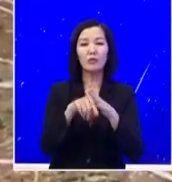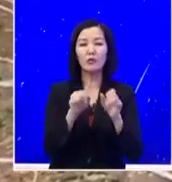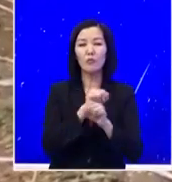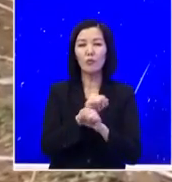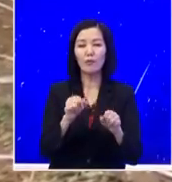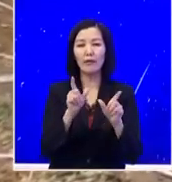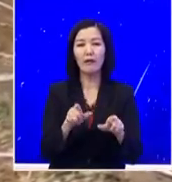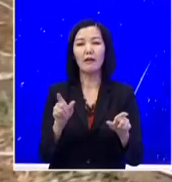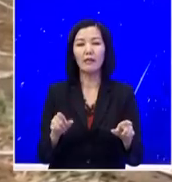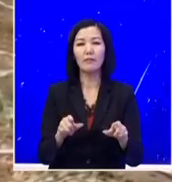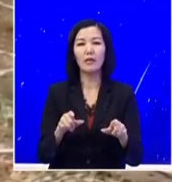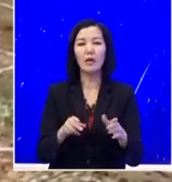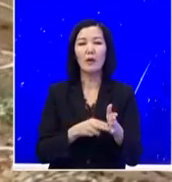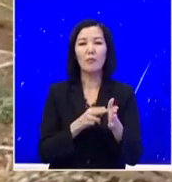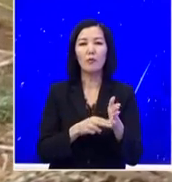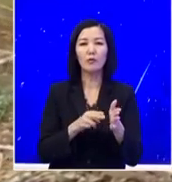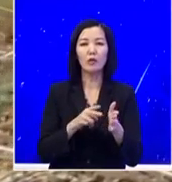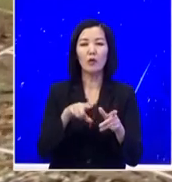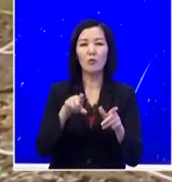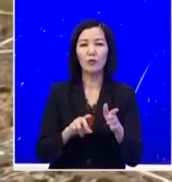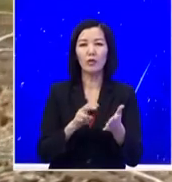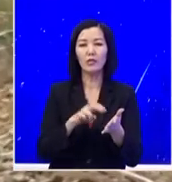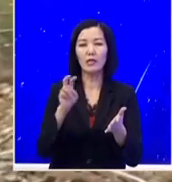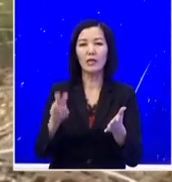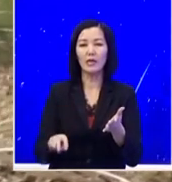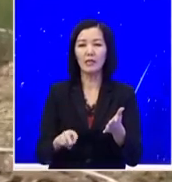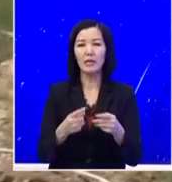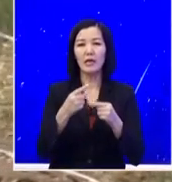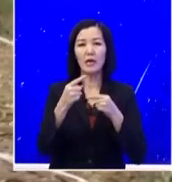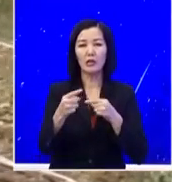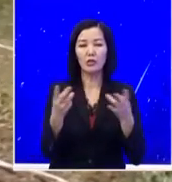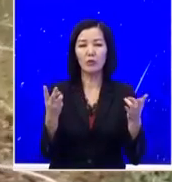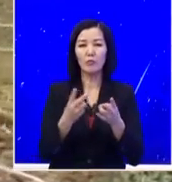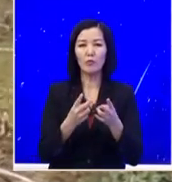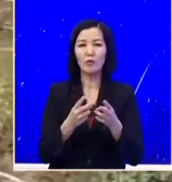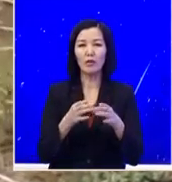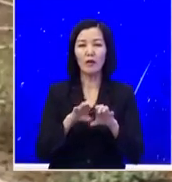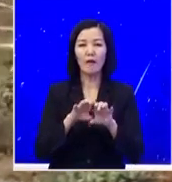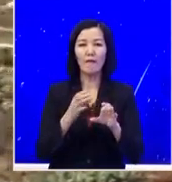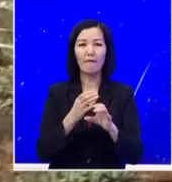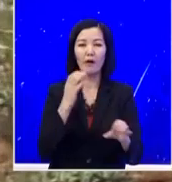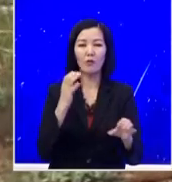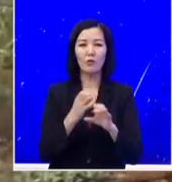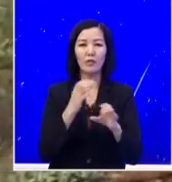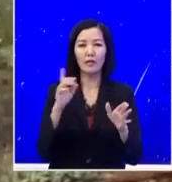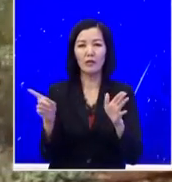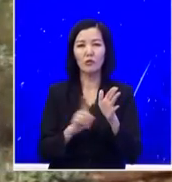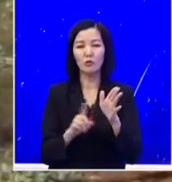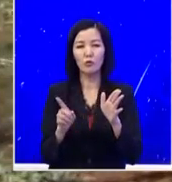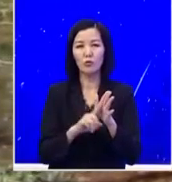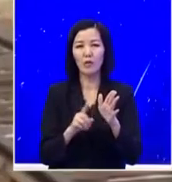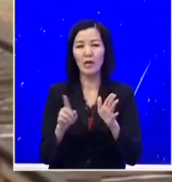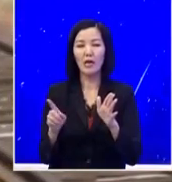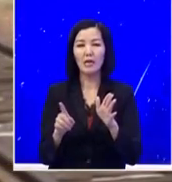Жолаушылар пойызға отырғанда және түскенде қашықтық сақтауы тиіс. Оларға вагондар арасында жүруге және бейберекет купеден